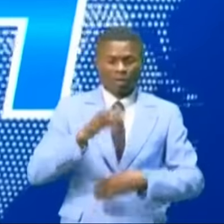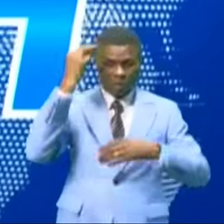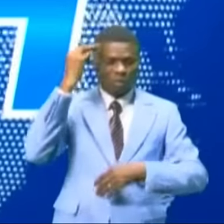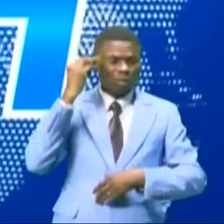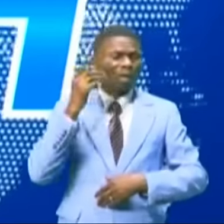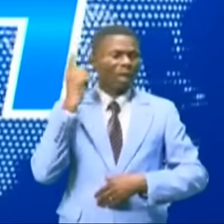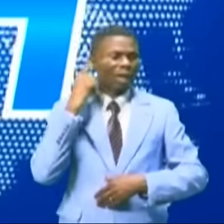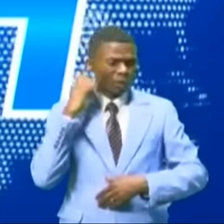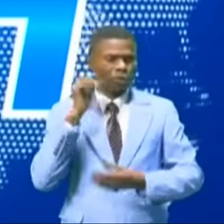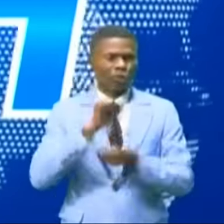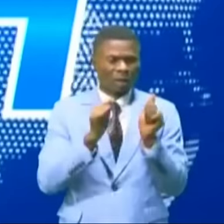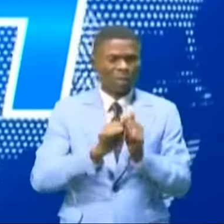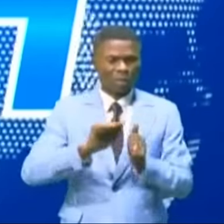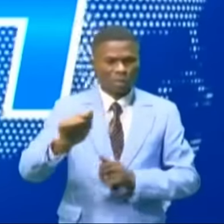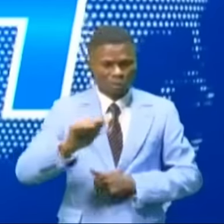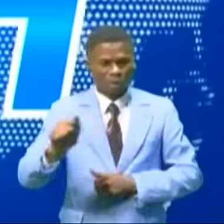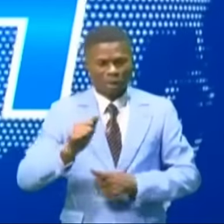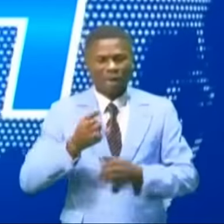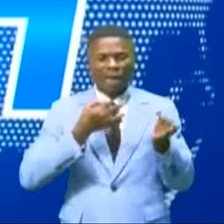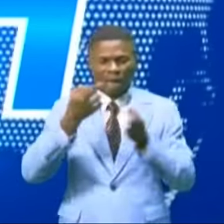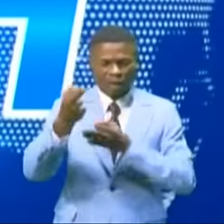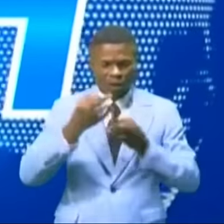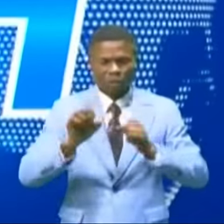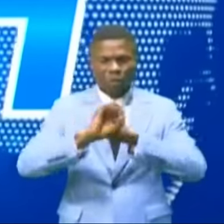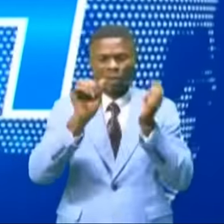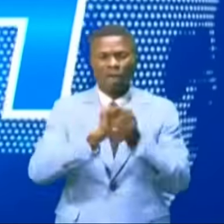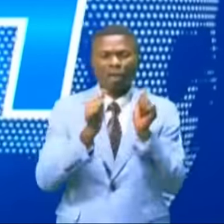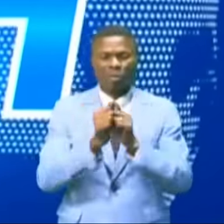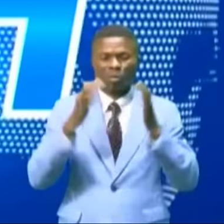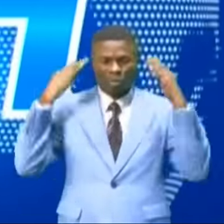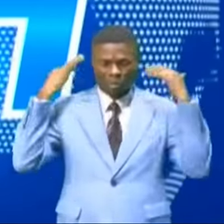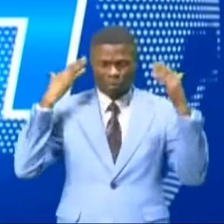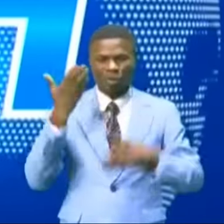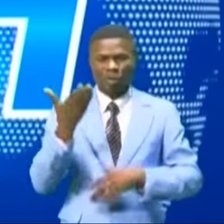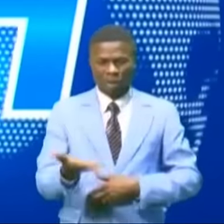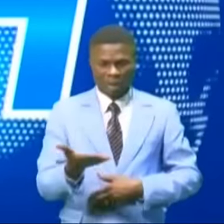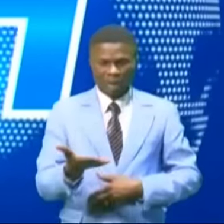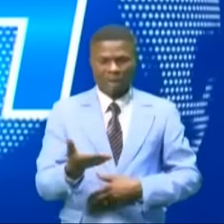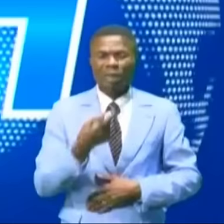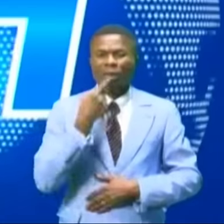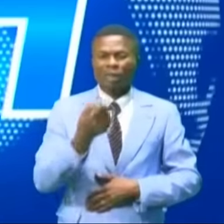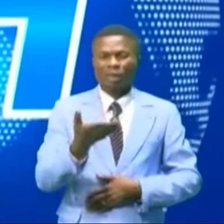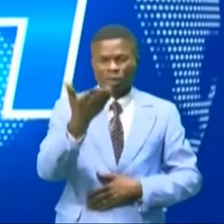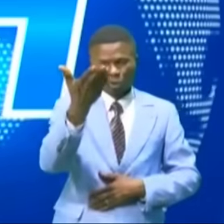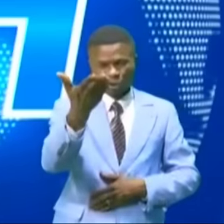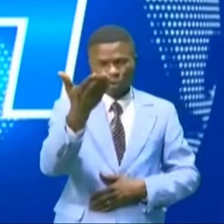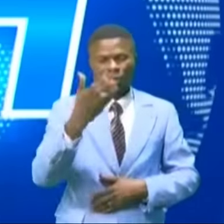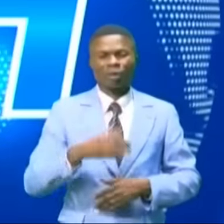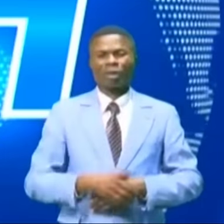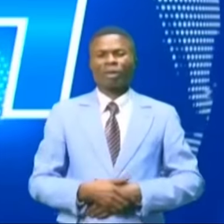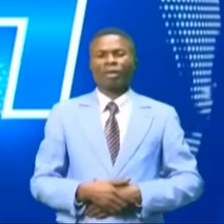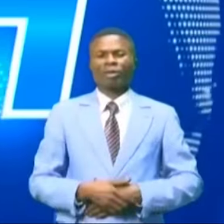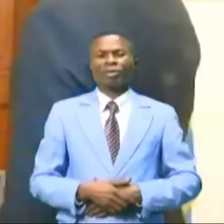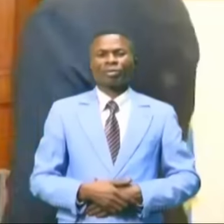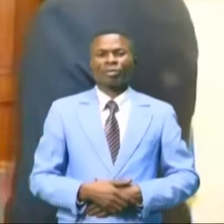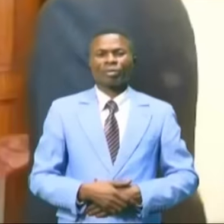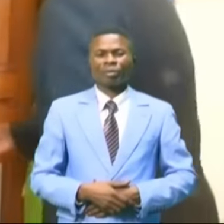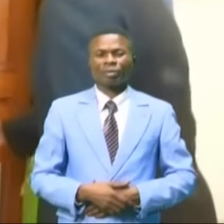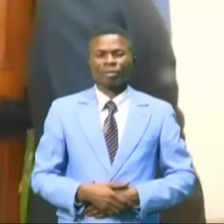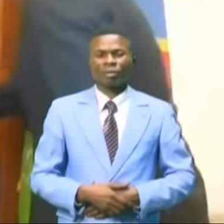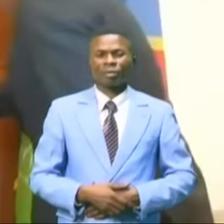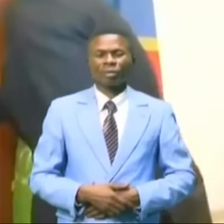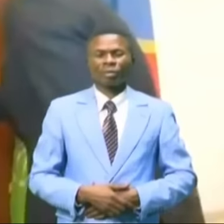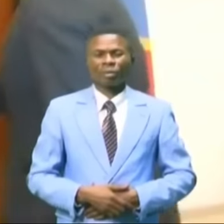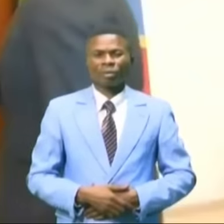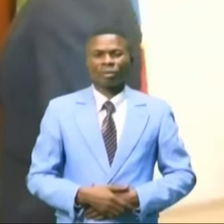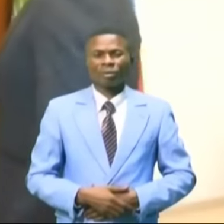des Finances lui-même pour qu'il éclaire leur religion, nous dit Edith Chala dans ce reportage.